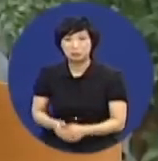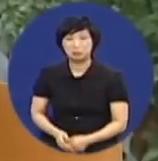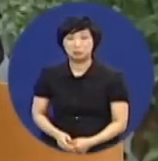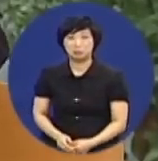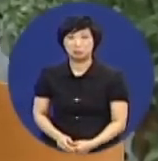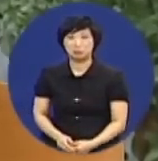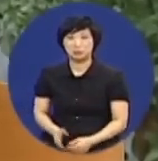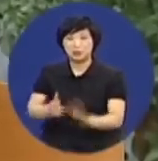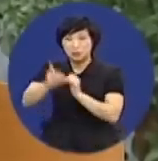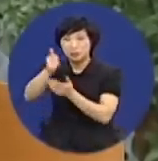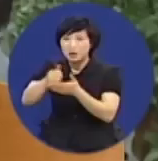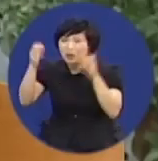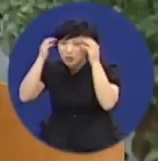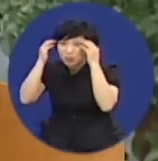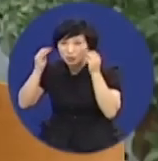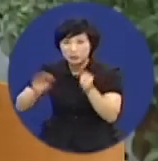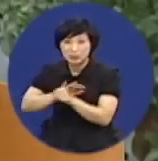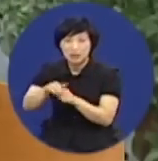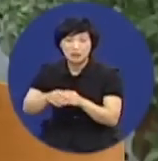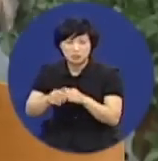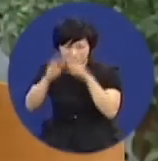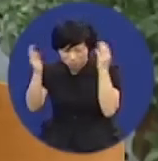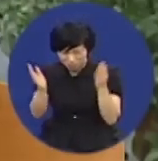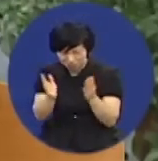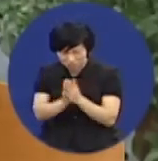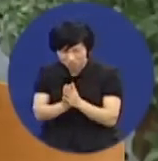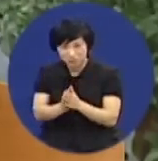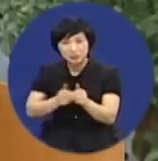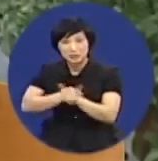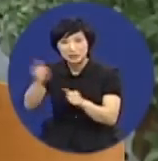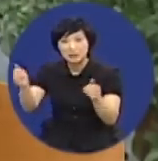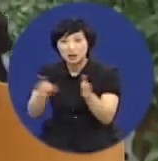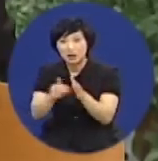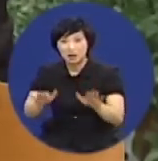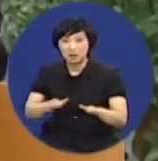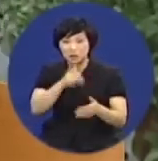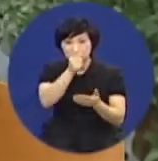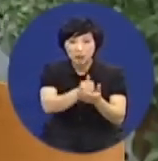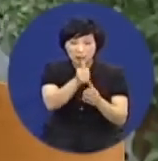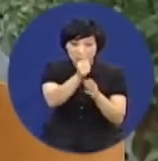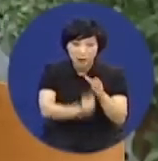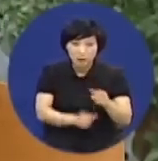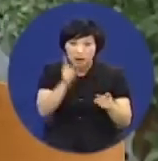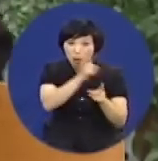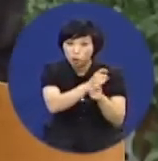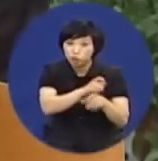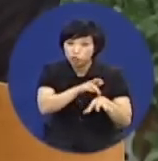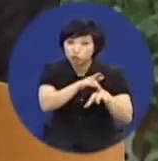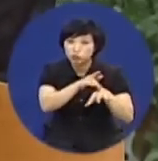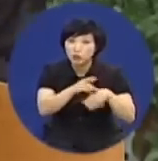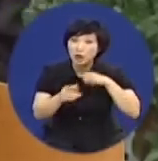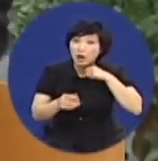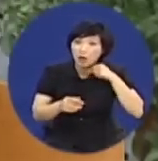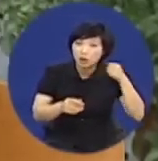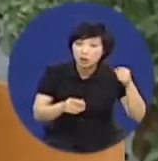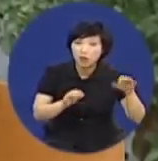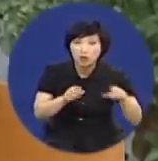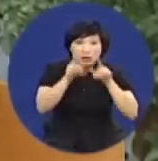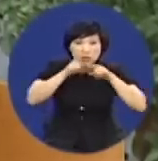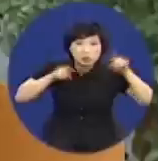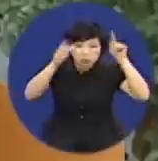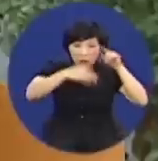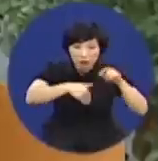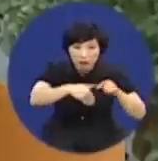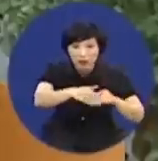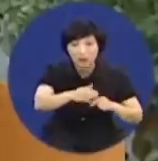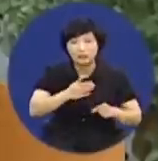分の苦痛を愛を持って乗り越えられました。罪に落ちて悪魔サタン悪霊に連れられ、